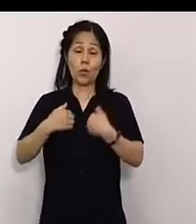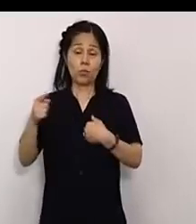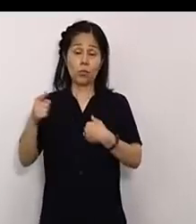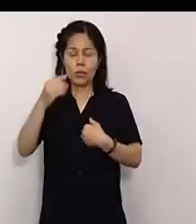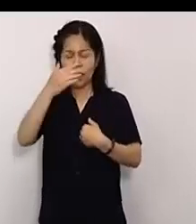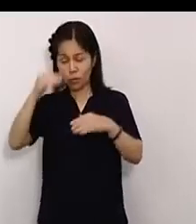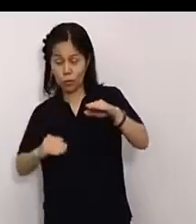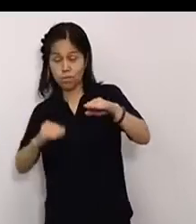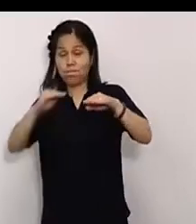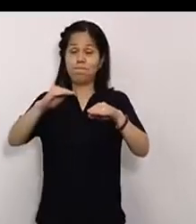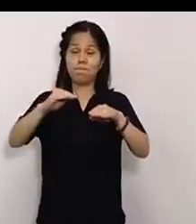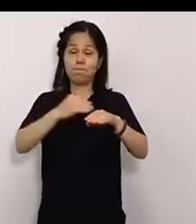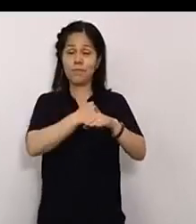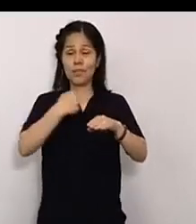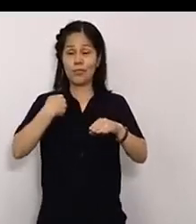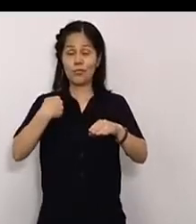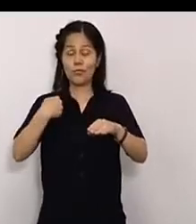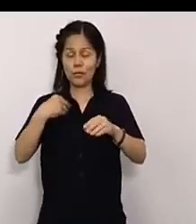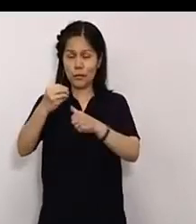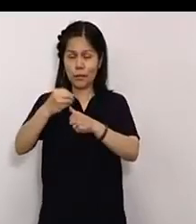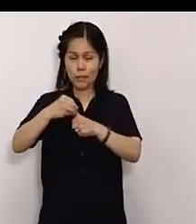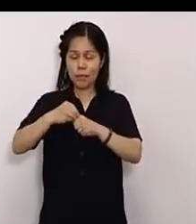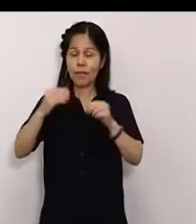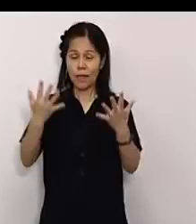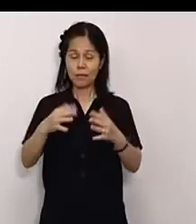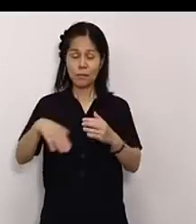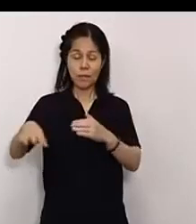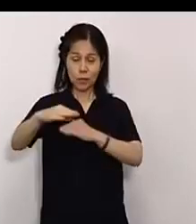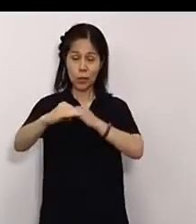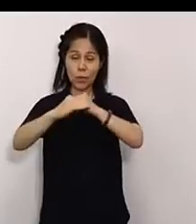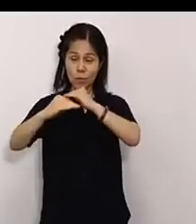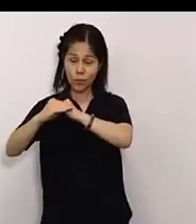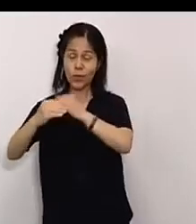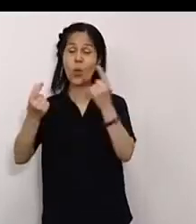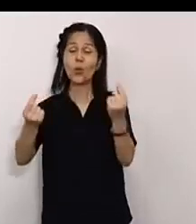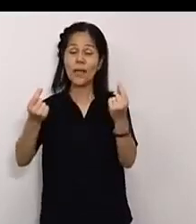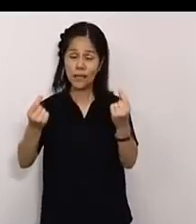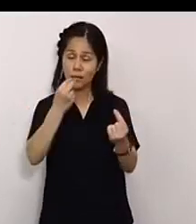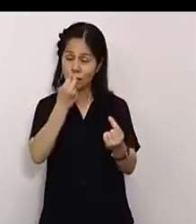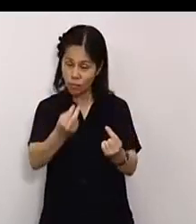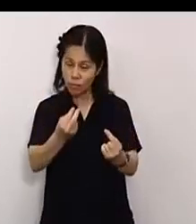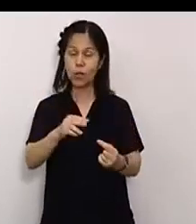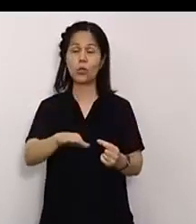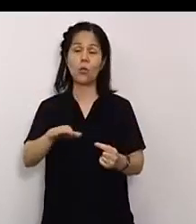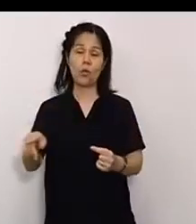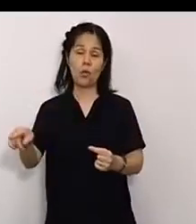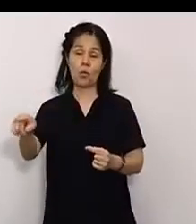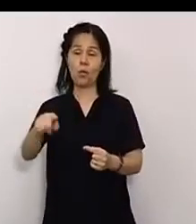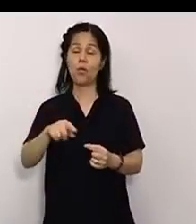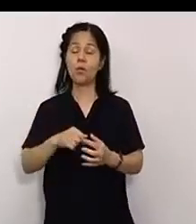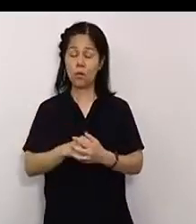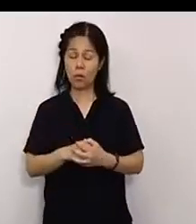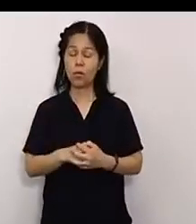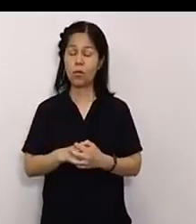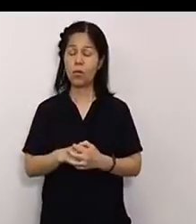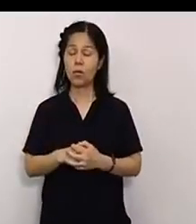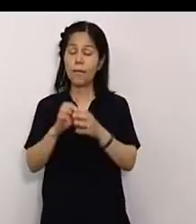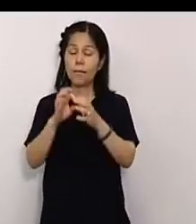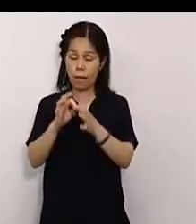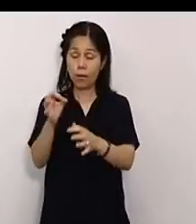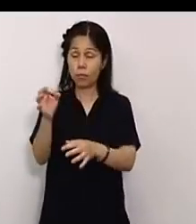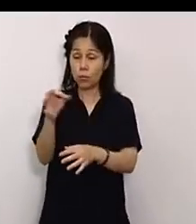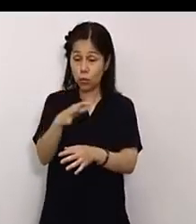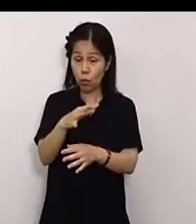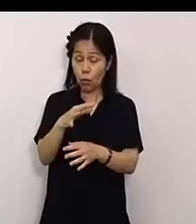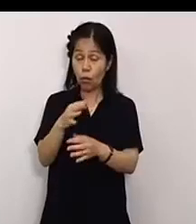と、いじめの対象じゃなくてみんなと同じになったということですね。そういう無償